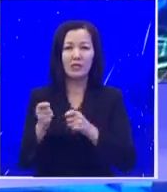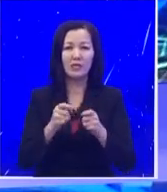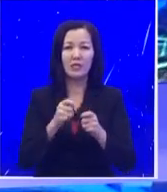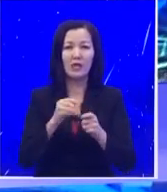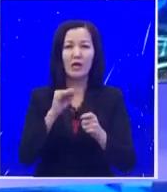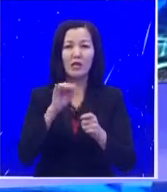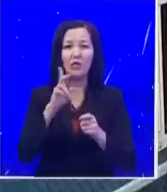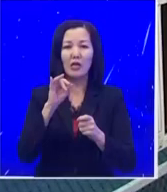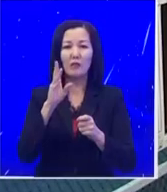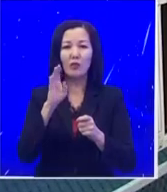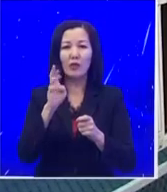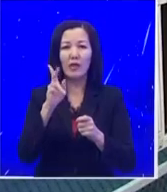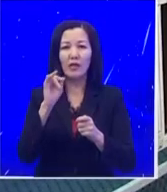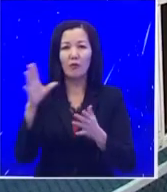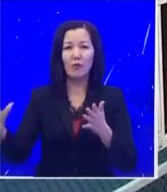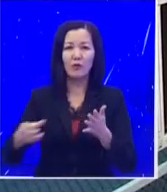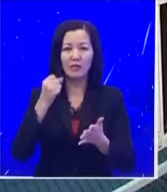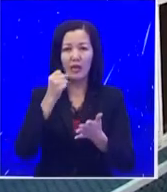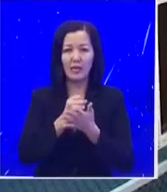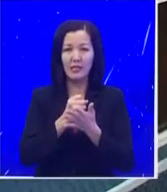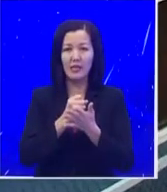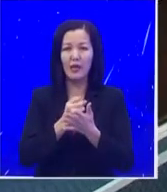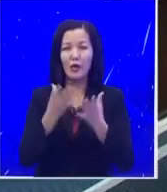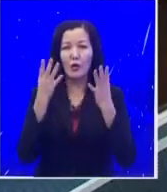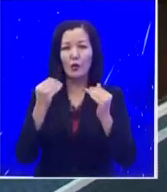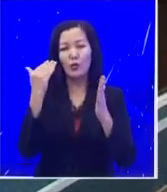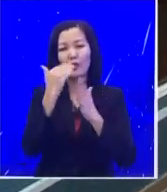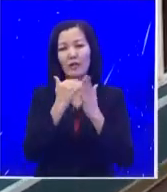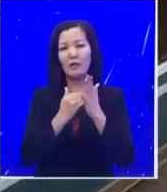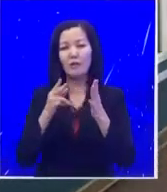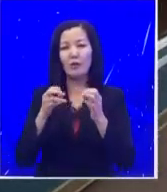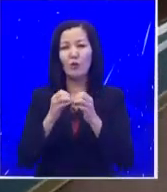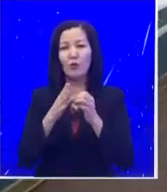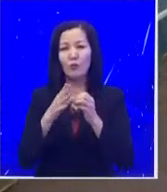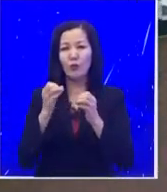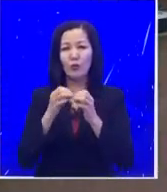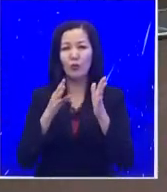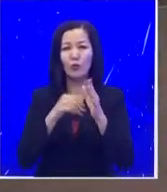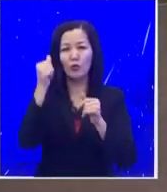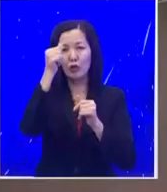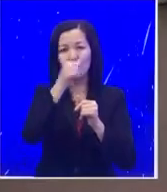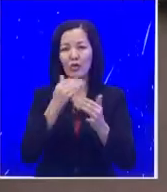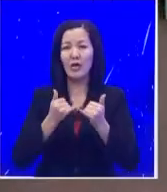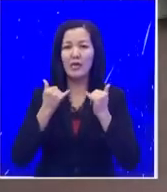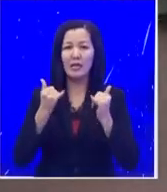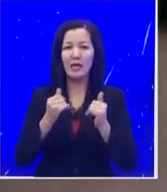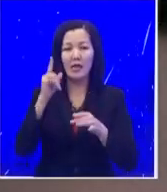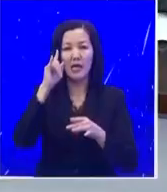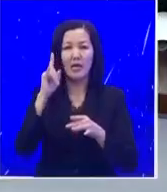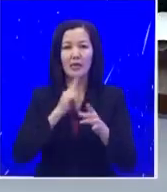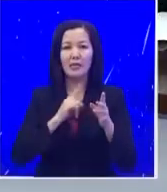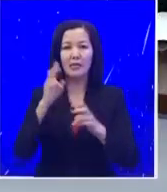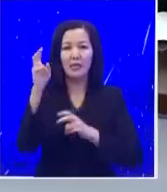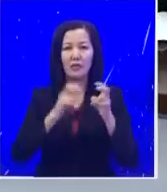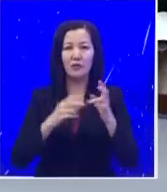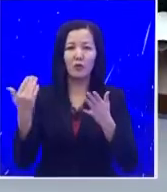ретінде Жүргенбаев Жанболат Акибайұлын сайлады. Сонымен қатар күн тәртібінде 2015-2019 жылдарға арналған Қазақстан